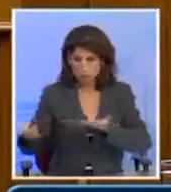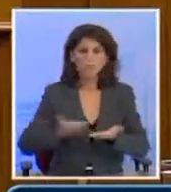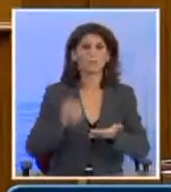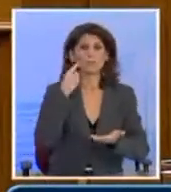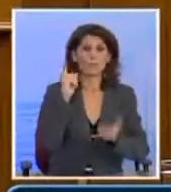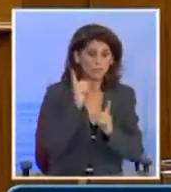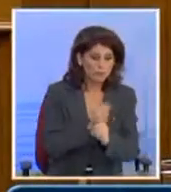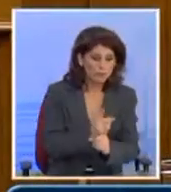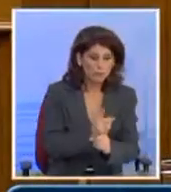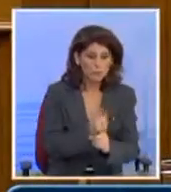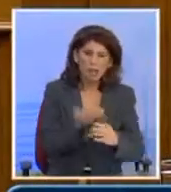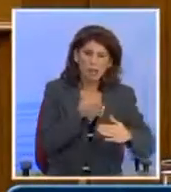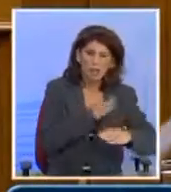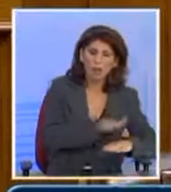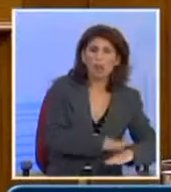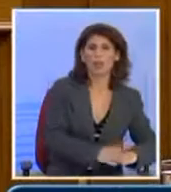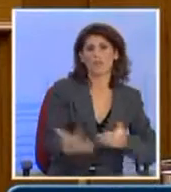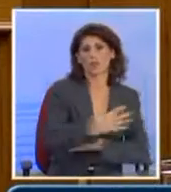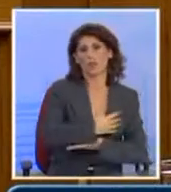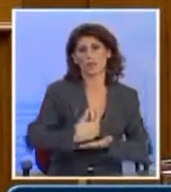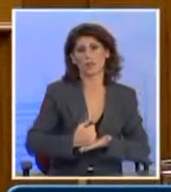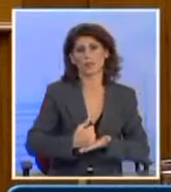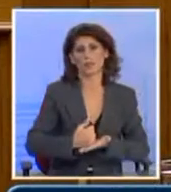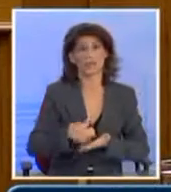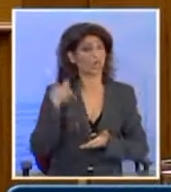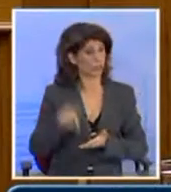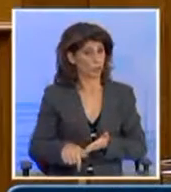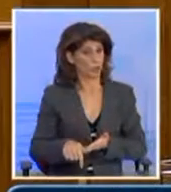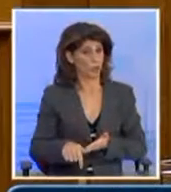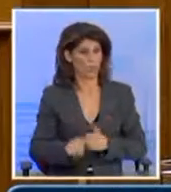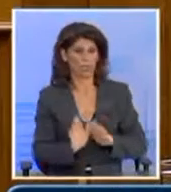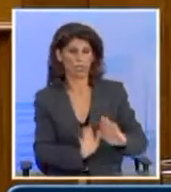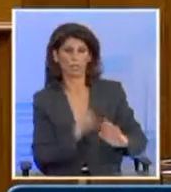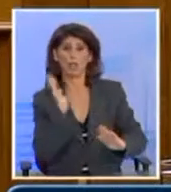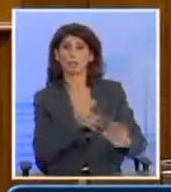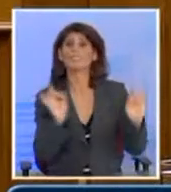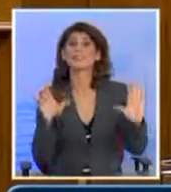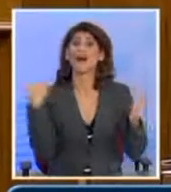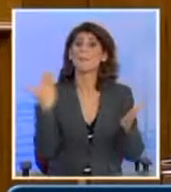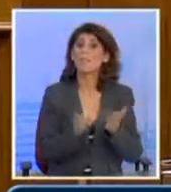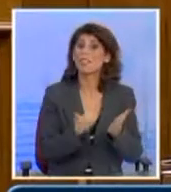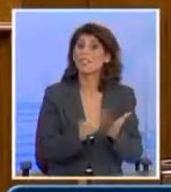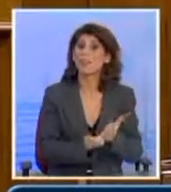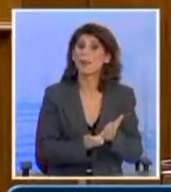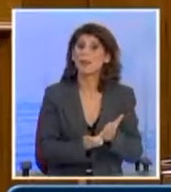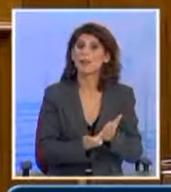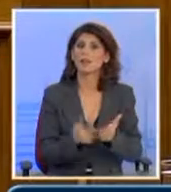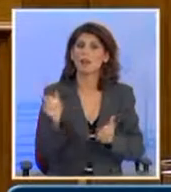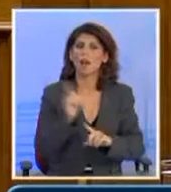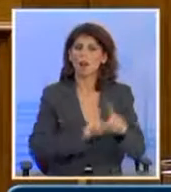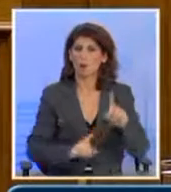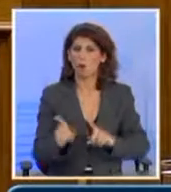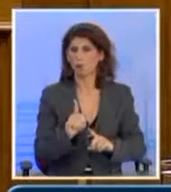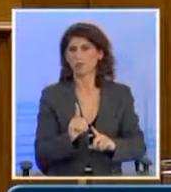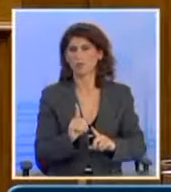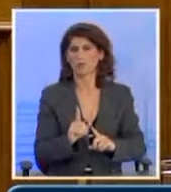εντοπίζει αποκρυφαίνοντα εισοδήματα. Ενώ πλέον η ατιμορρησία για τους αποδεδειγμένα επίορκους ανήκει στο